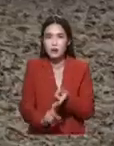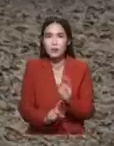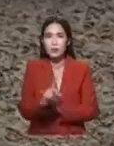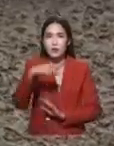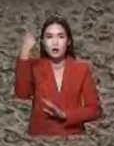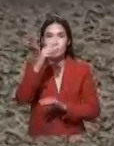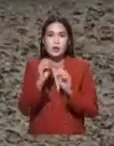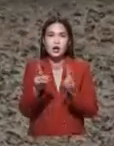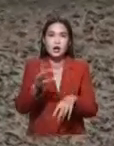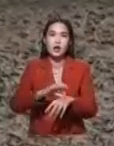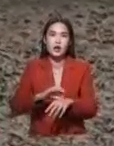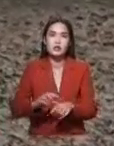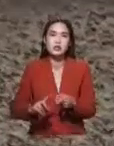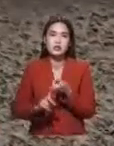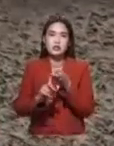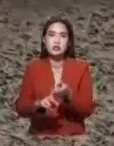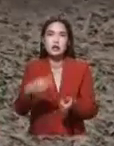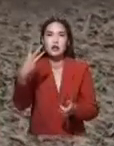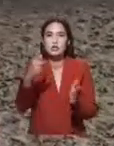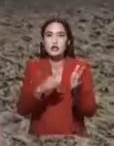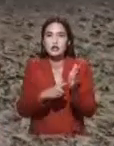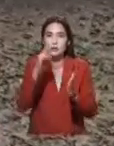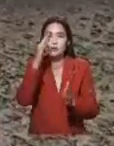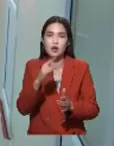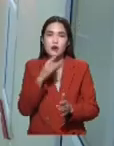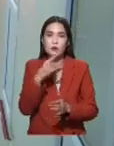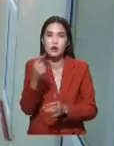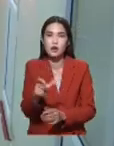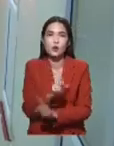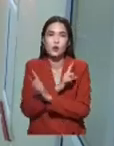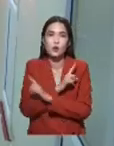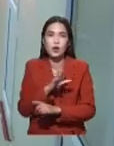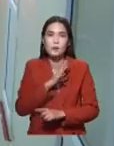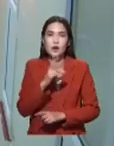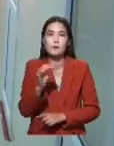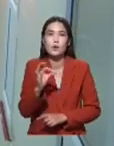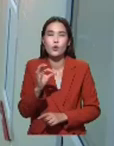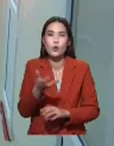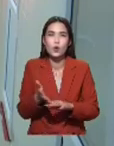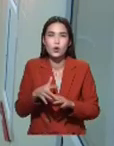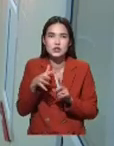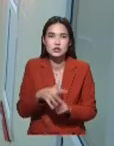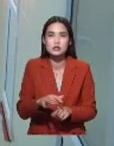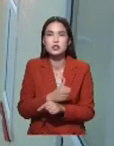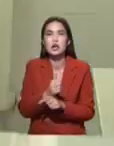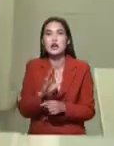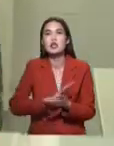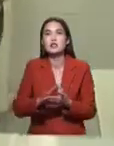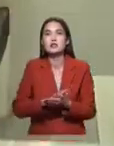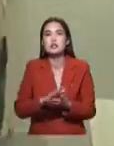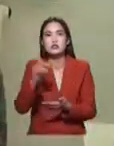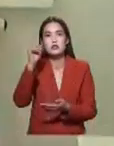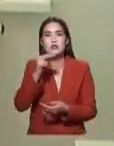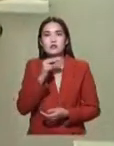опасным заболеванием заразились 37 казахстанцев. Один из них умер. Говоря о биоугрозах, главный санврач также заострила внимание